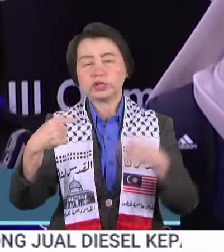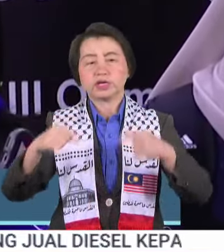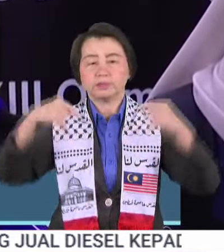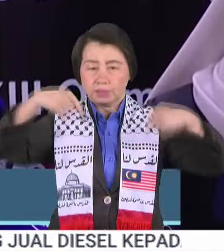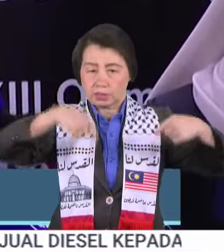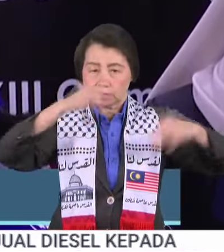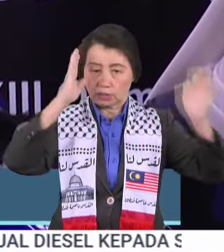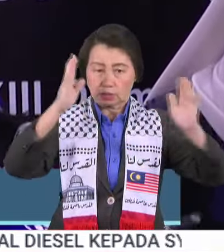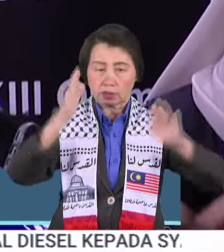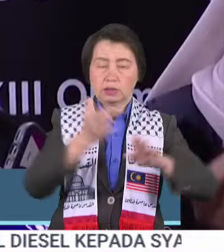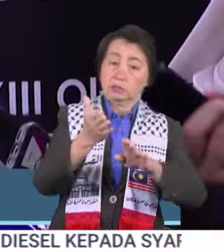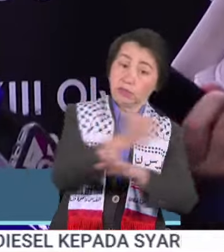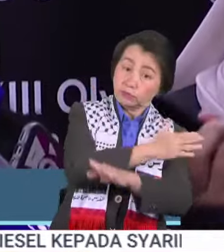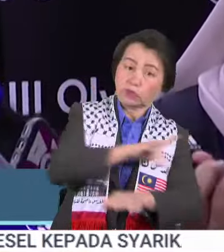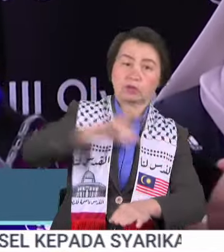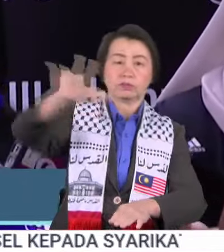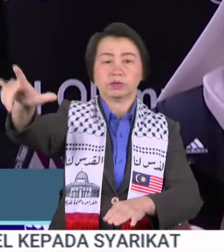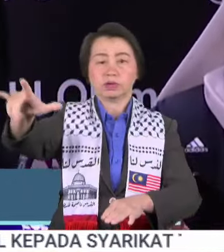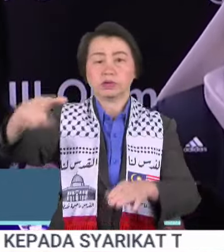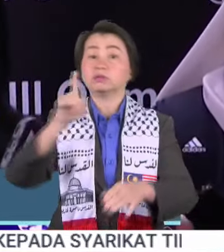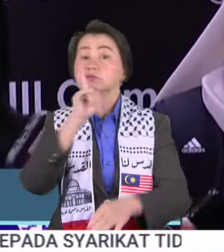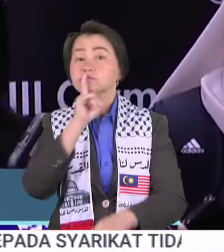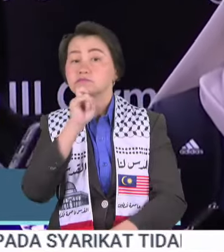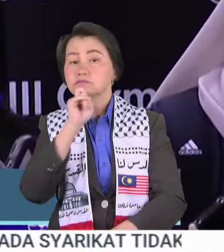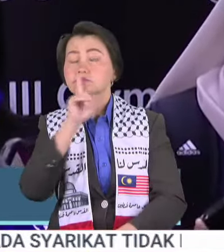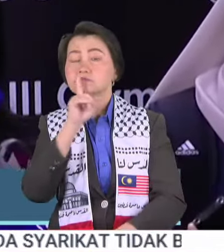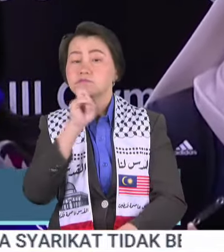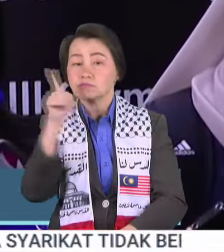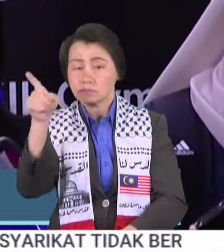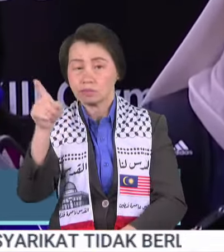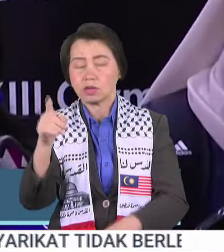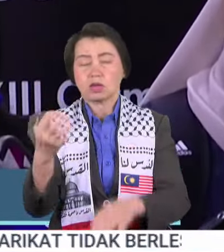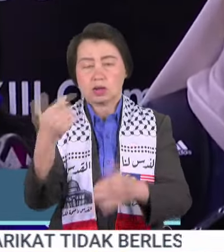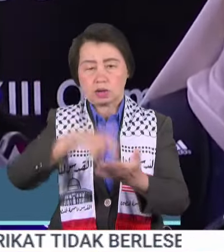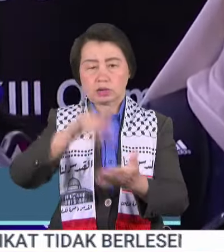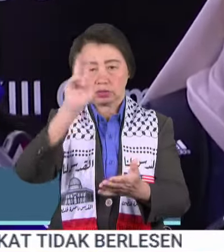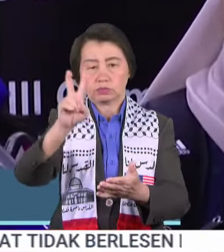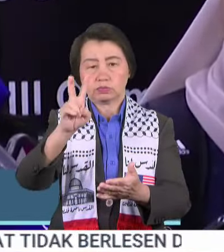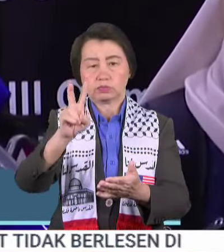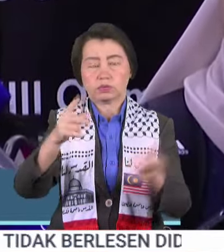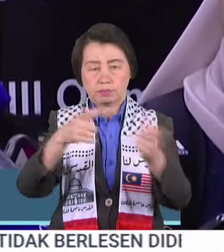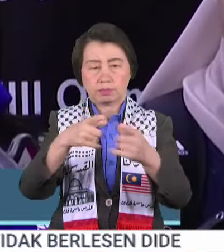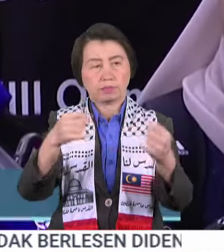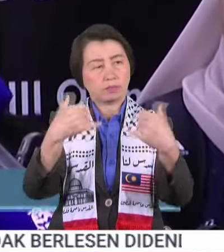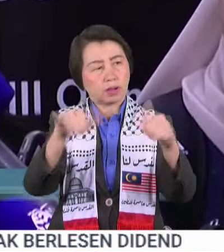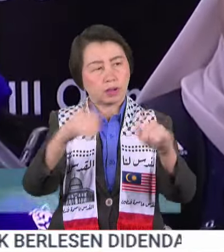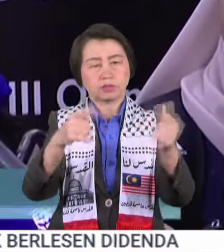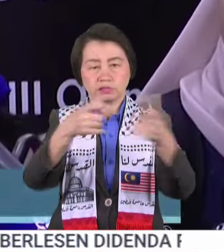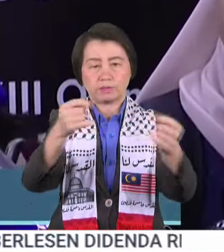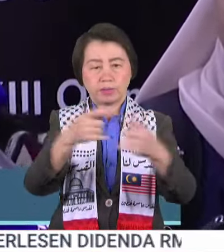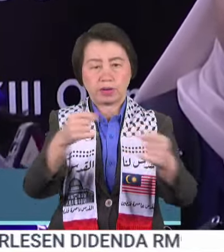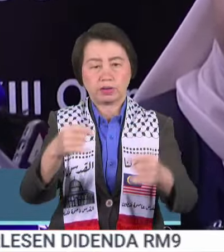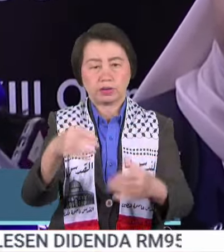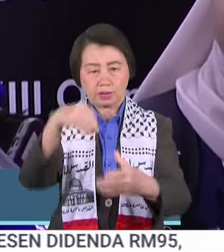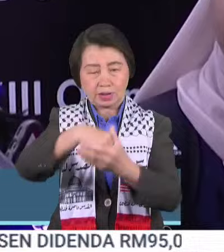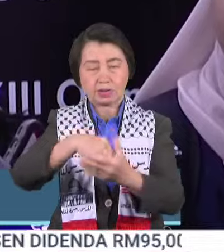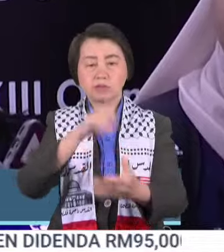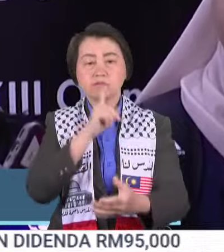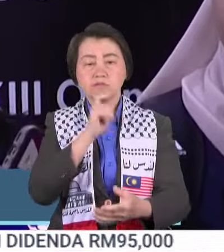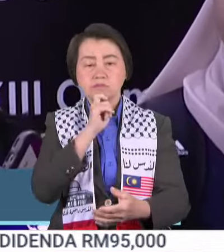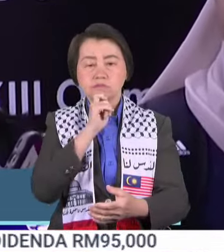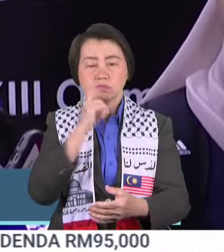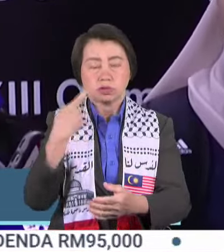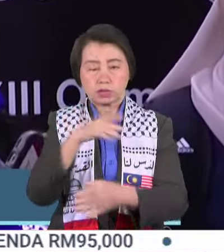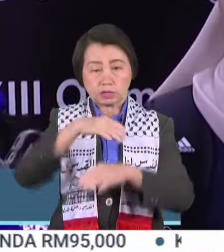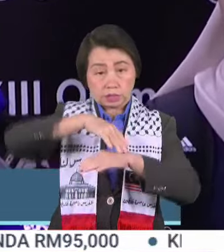before we go early to Qatar. We play against Qatar and another two more we want to try playing maybe Japan or what in Qatar. We'll send